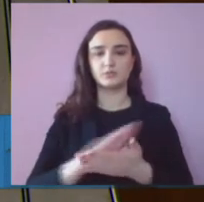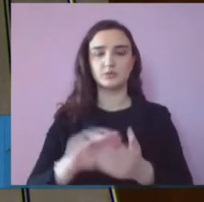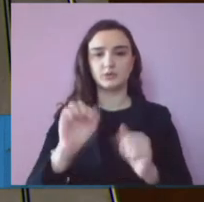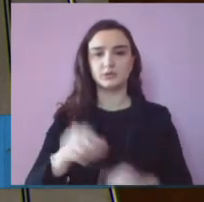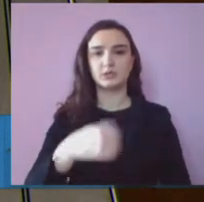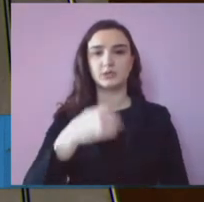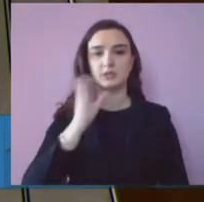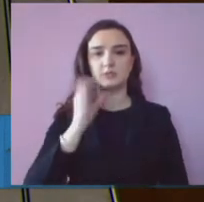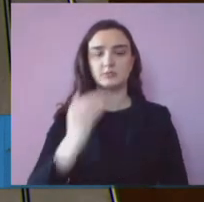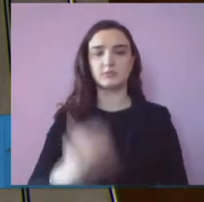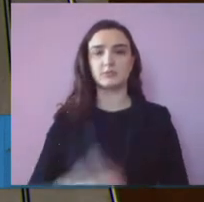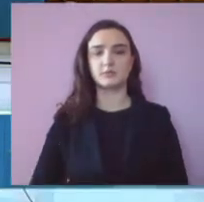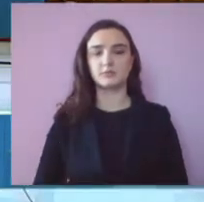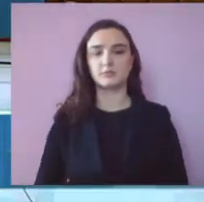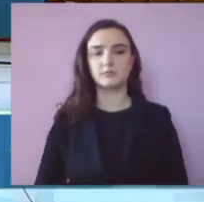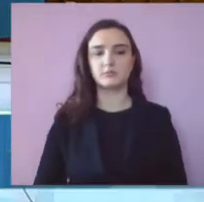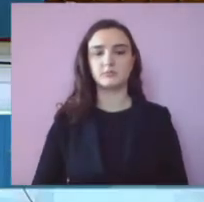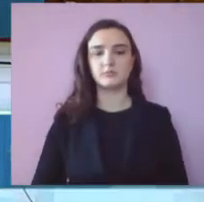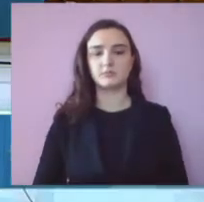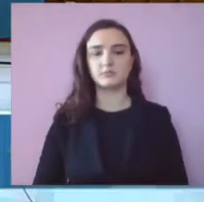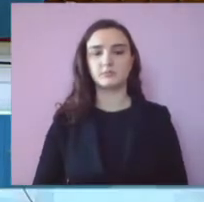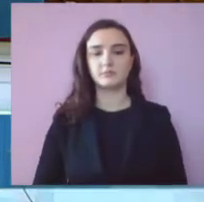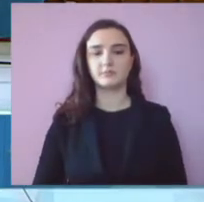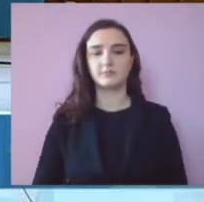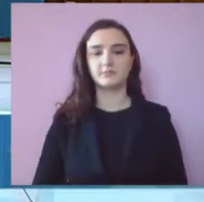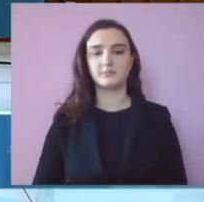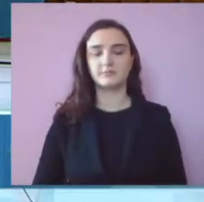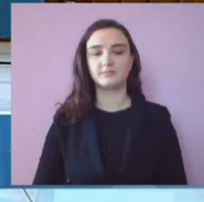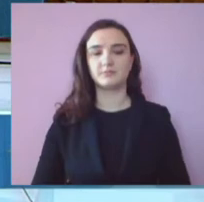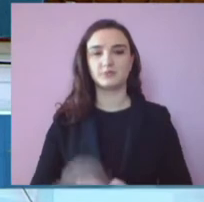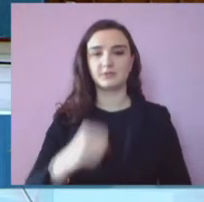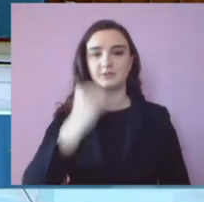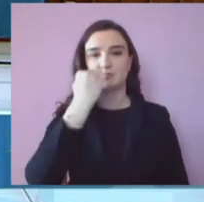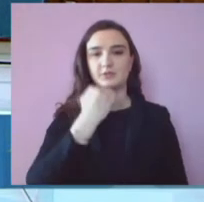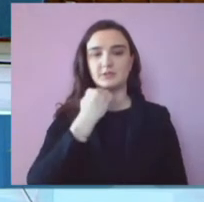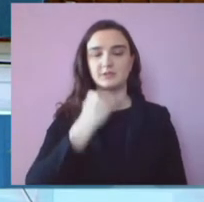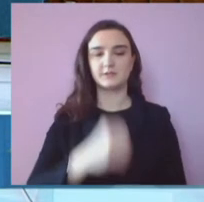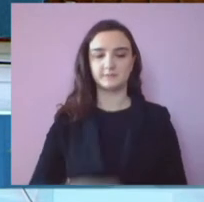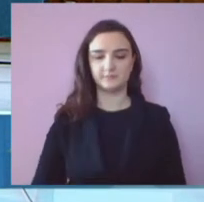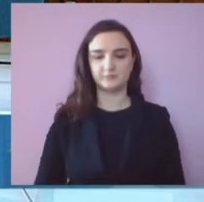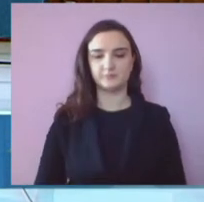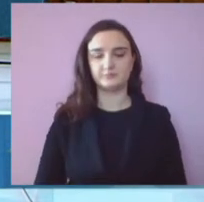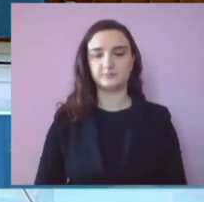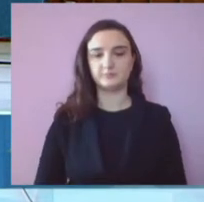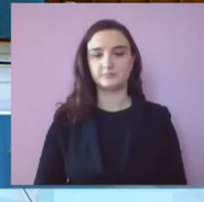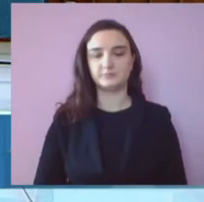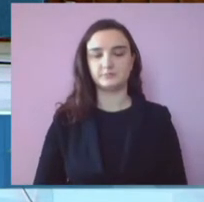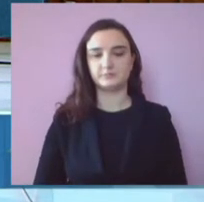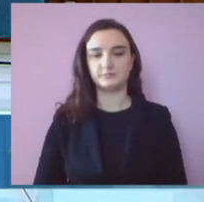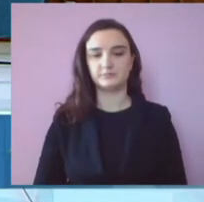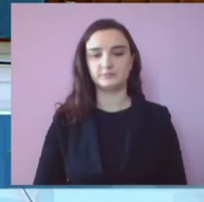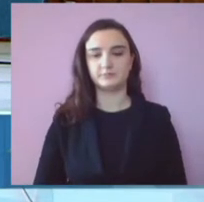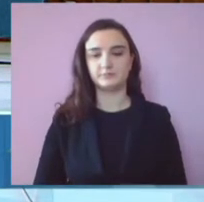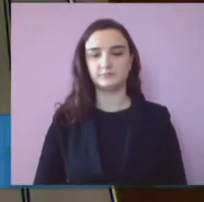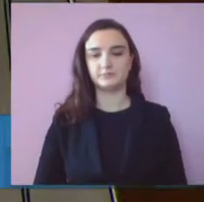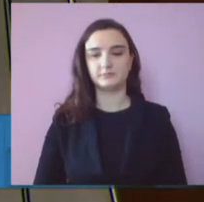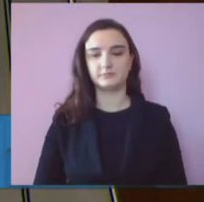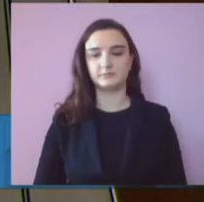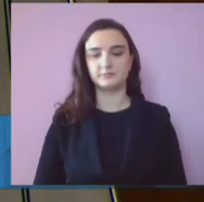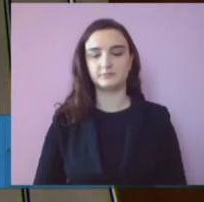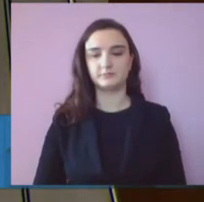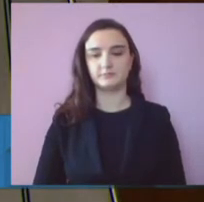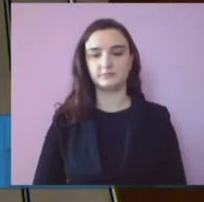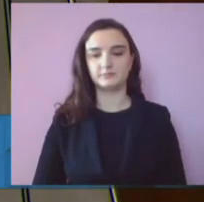რომ მოიხსნათ ნიღაბი ნამდვილად? ხო, ნიღბით წყლის დალევა ცოტა გამიჭირდება.